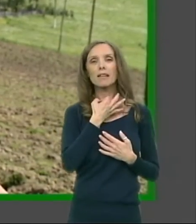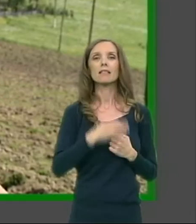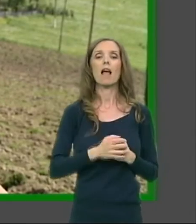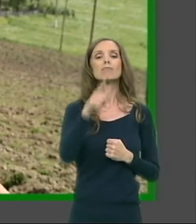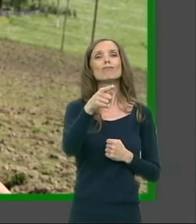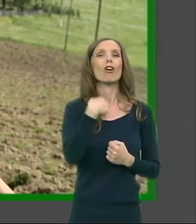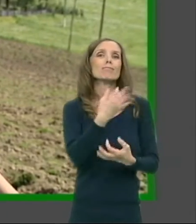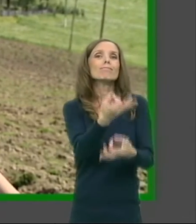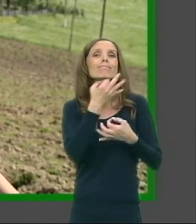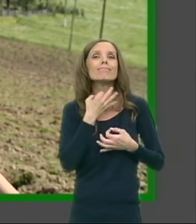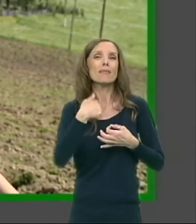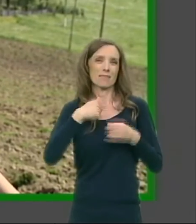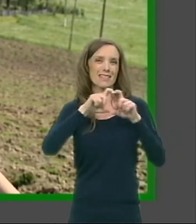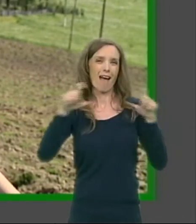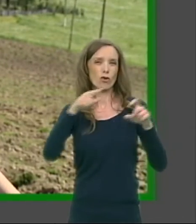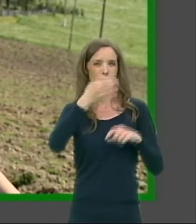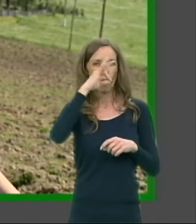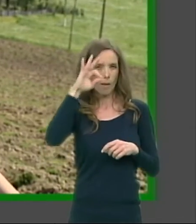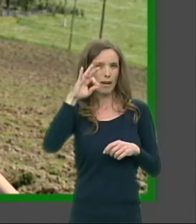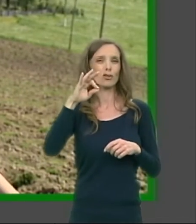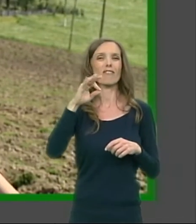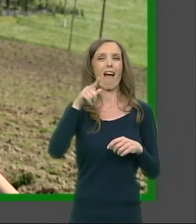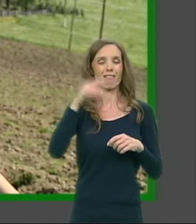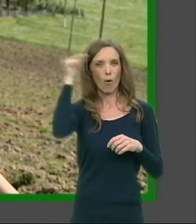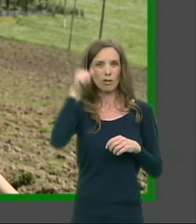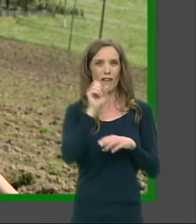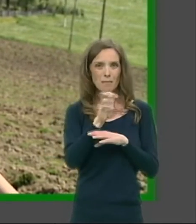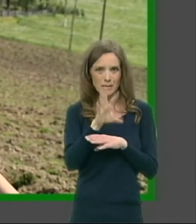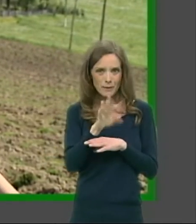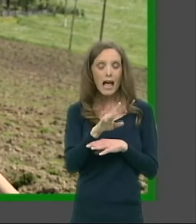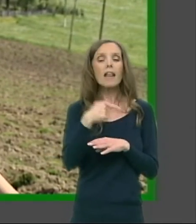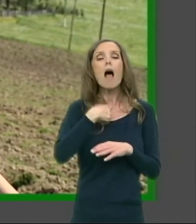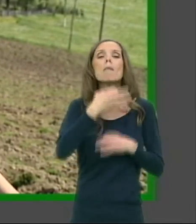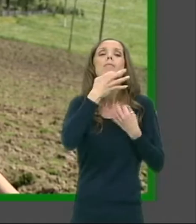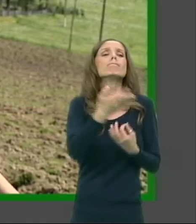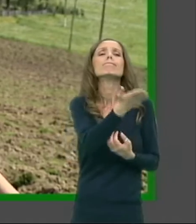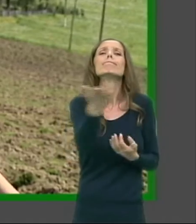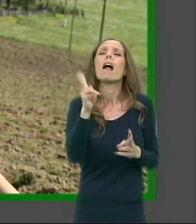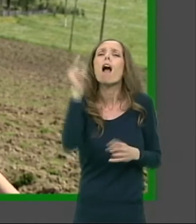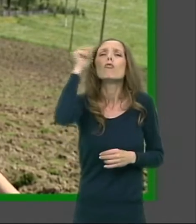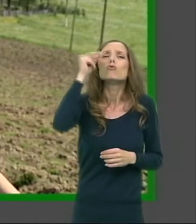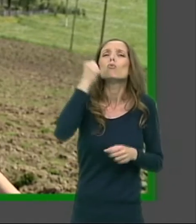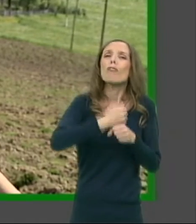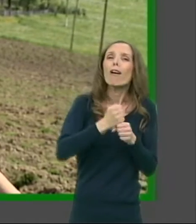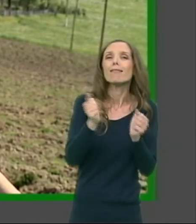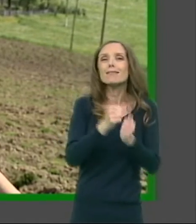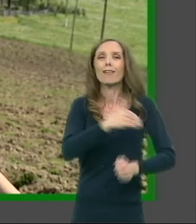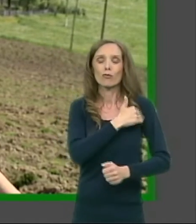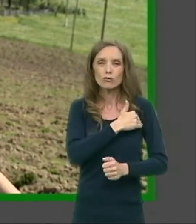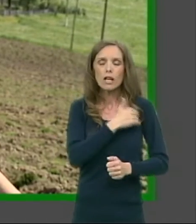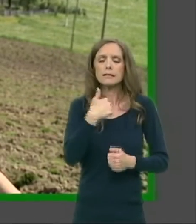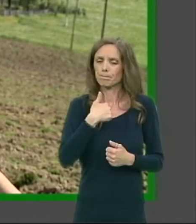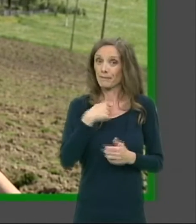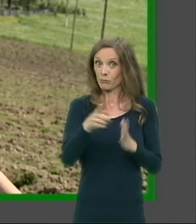za zavodu, a mi njima sa njihovim iskustvima u radu sa učenicima. Ima sam ja postavila pitanje zašto